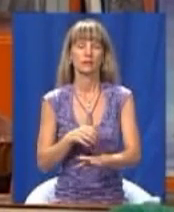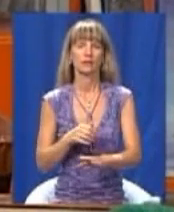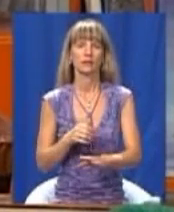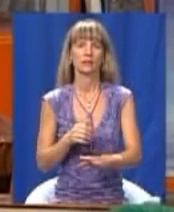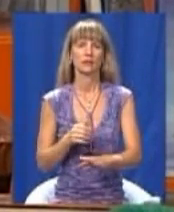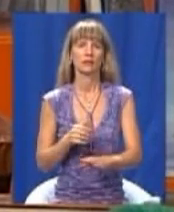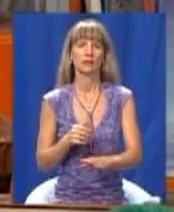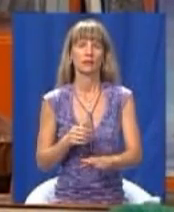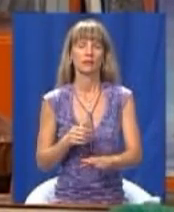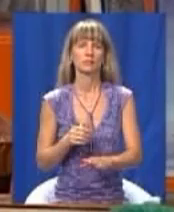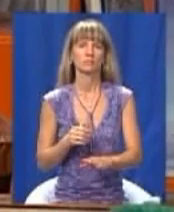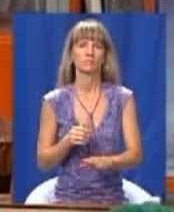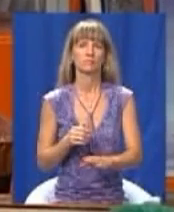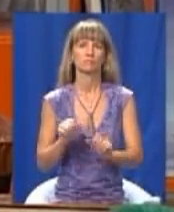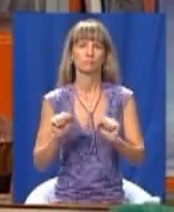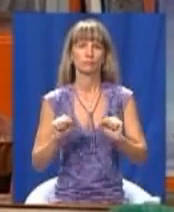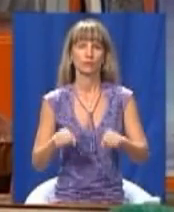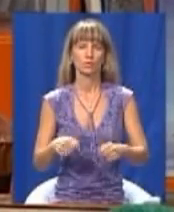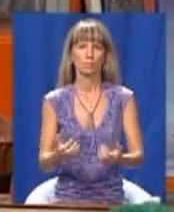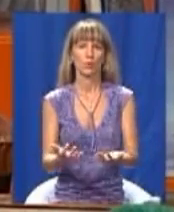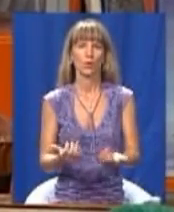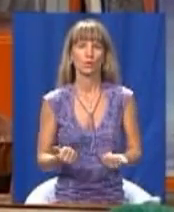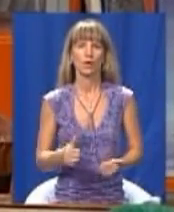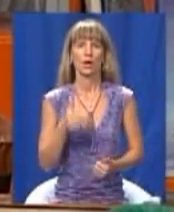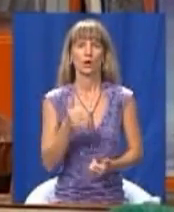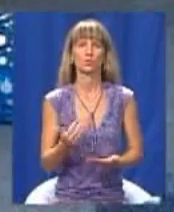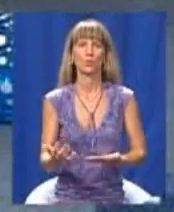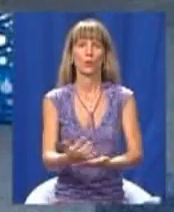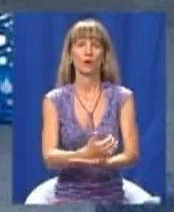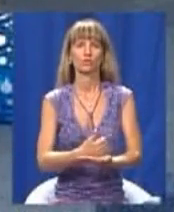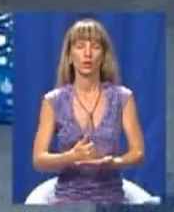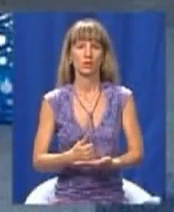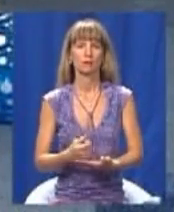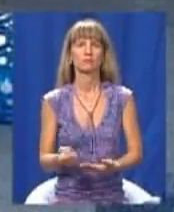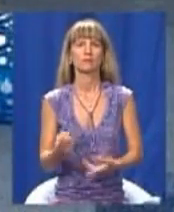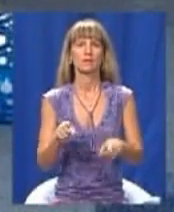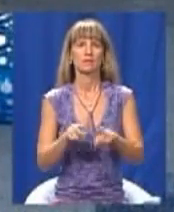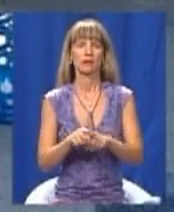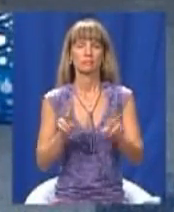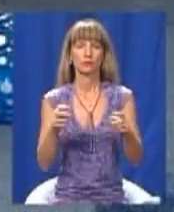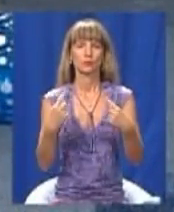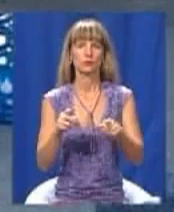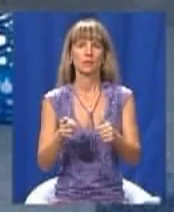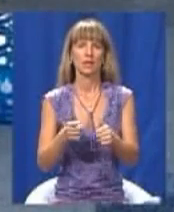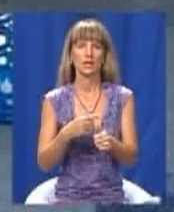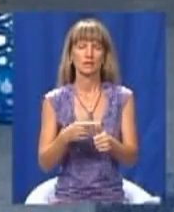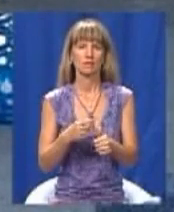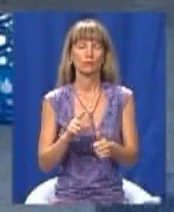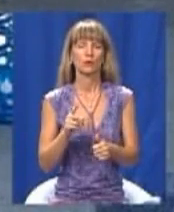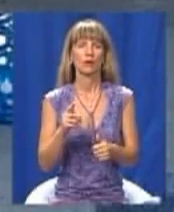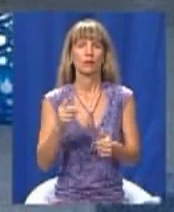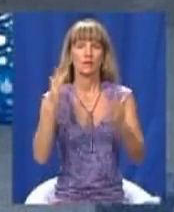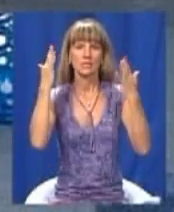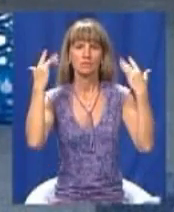кішці можна отримати добрий урожай. Виявляється, отака ще символічна інша назва, тому що було на